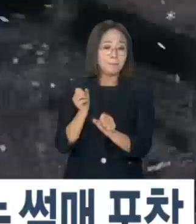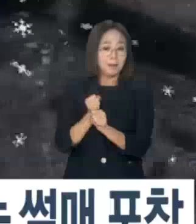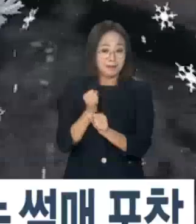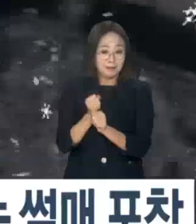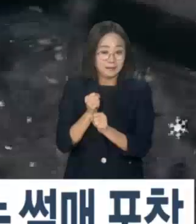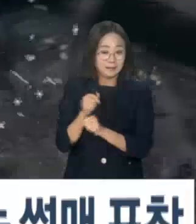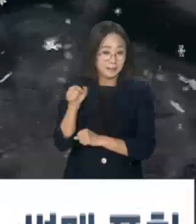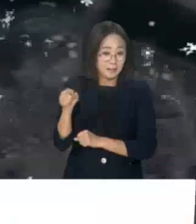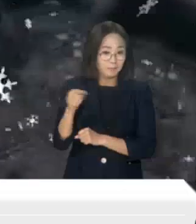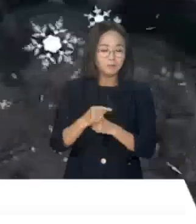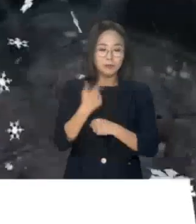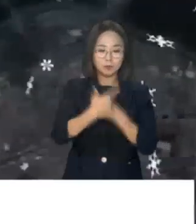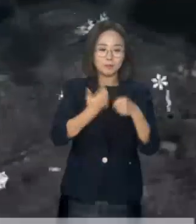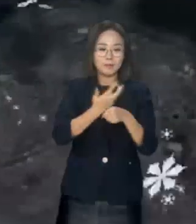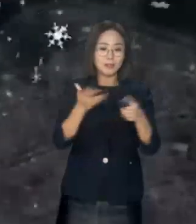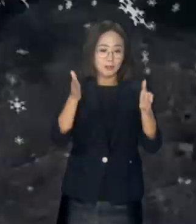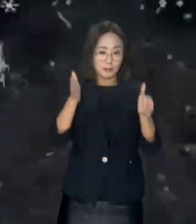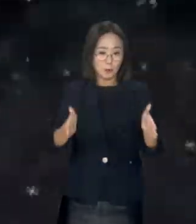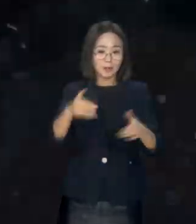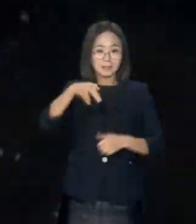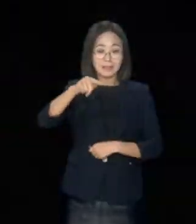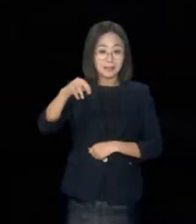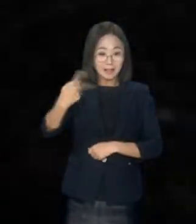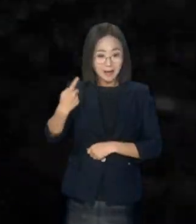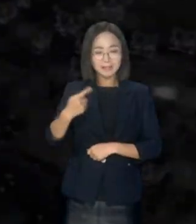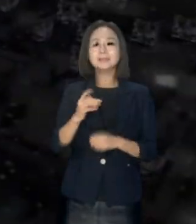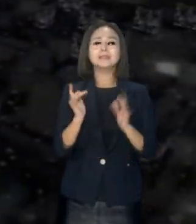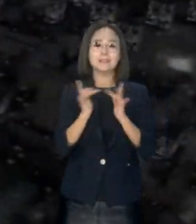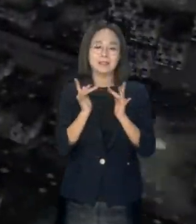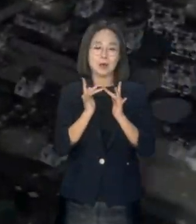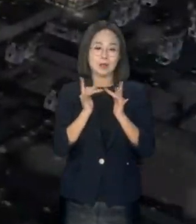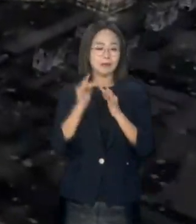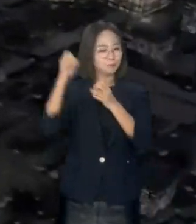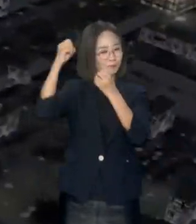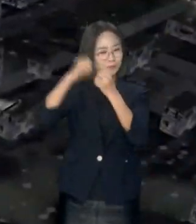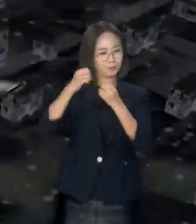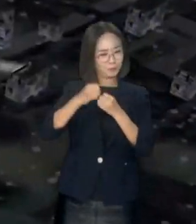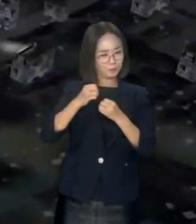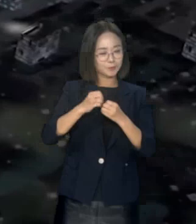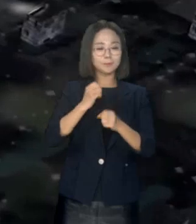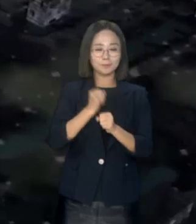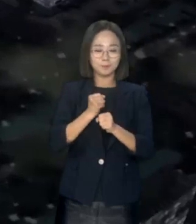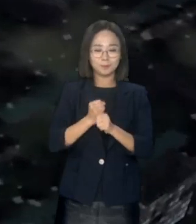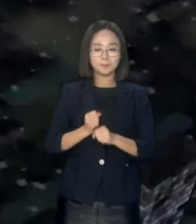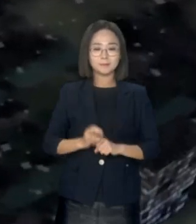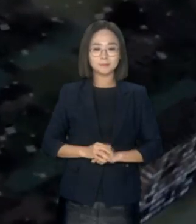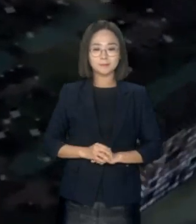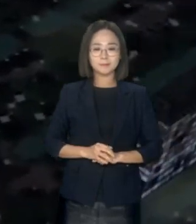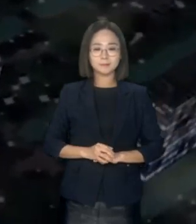노라드 68년 산타의 가상 위치를 알려주는 전통을 이어오고 있습니다